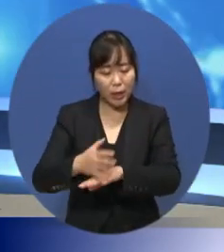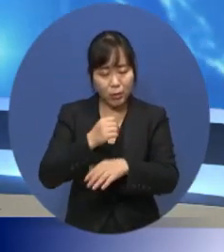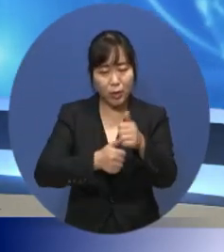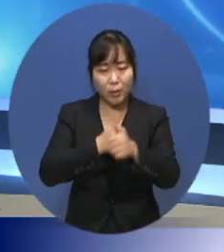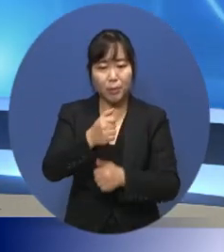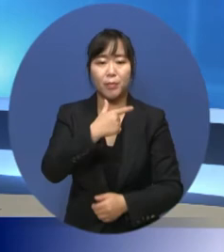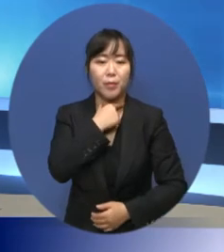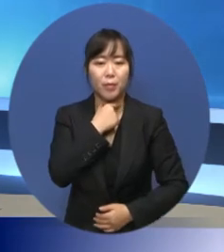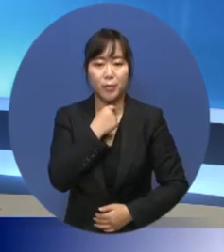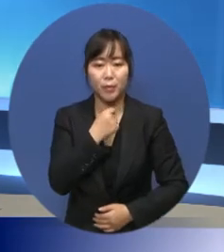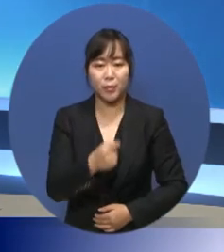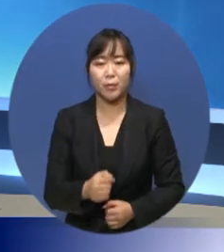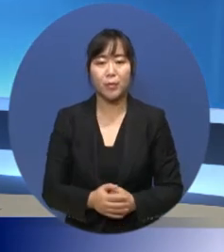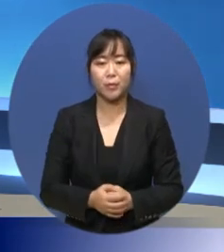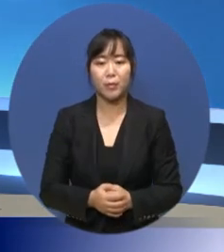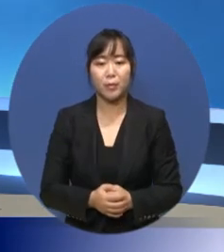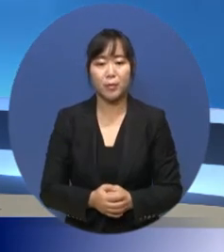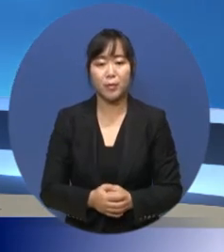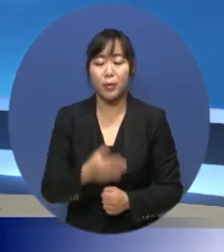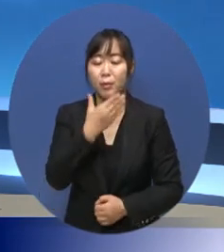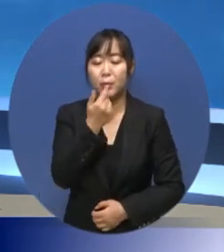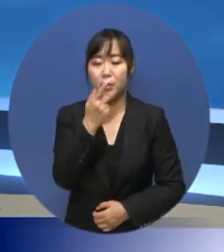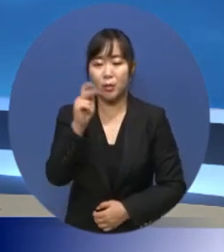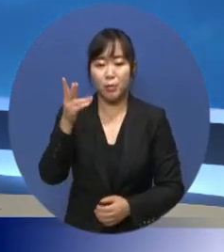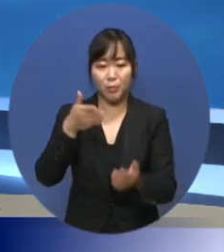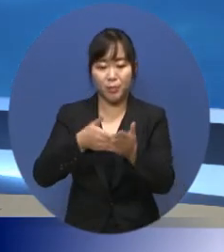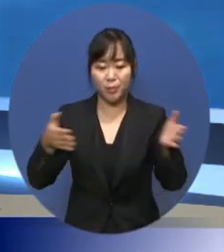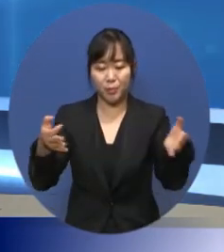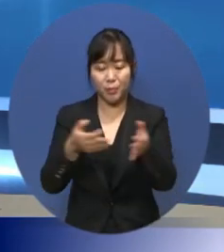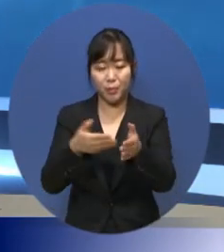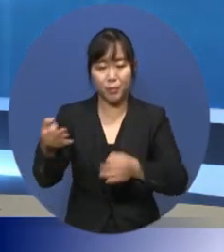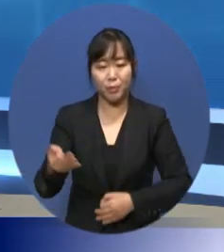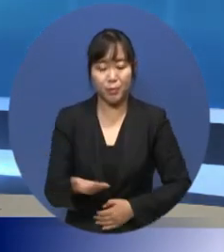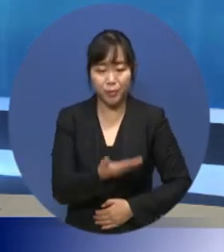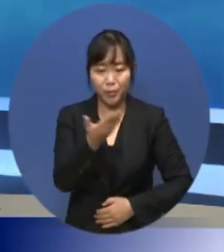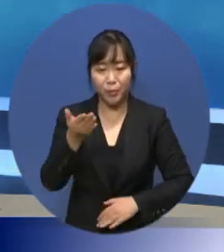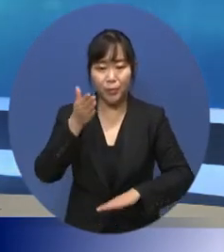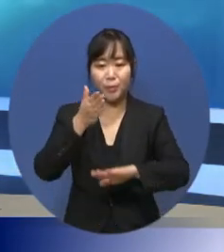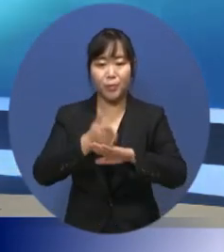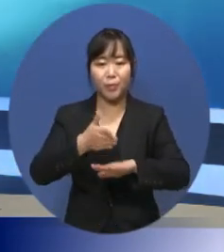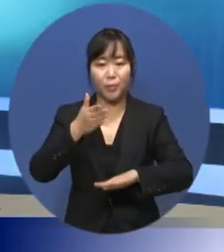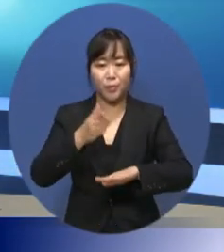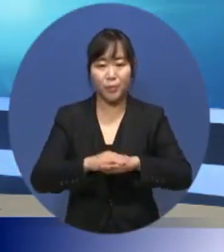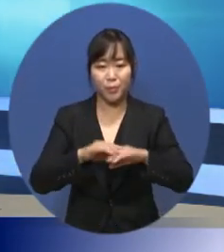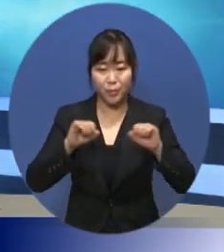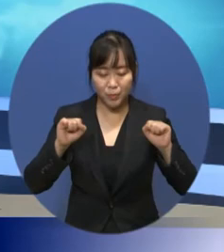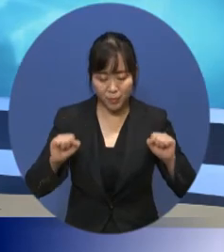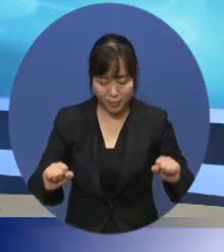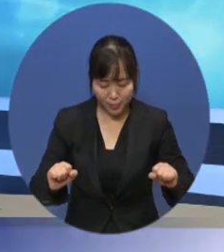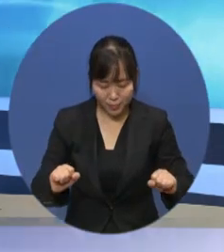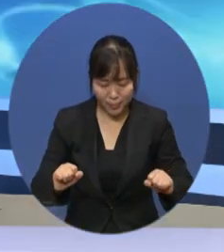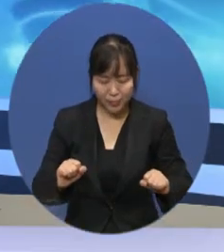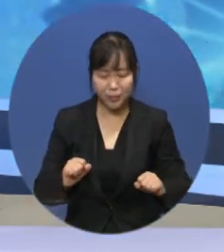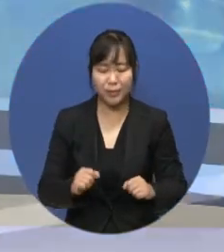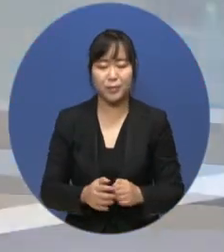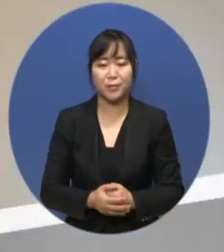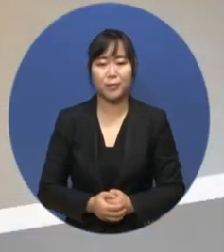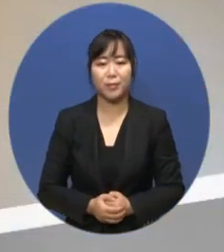있기를 소망합니다. 이상 복지TV 뉴스를 마칩니다. 시청해주신 여러분 고맙습니다.